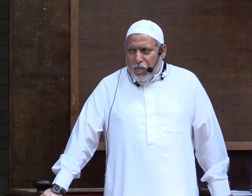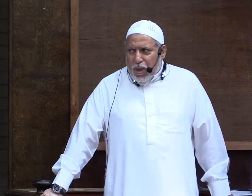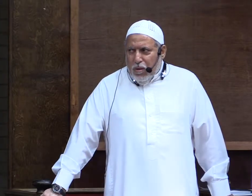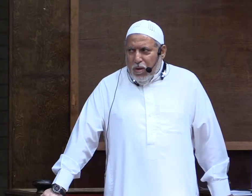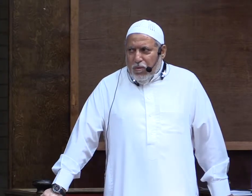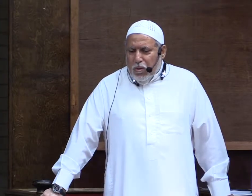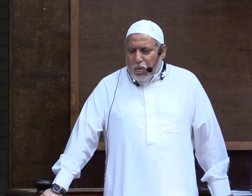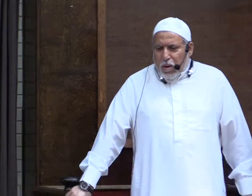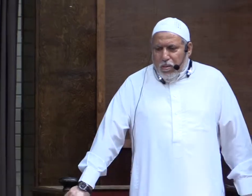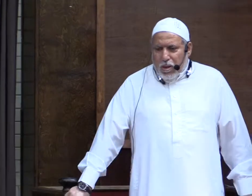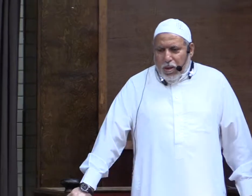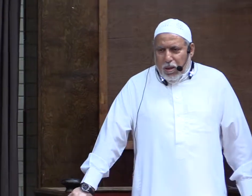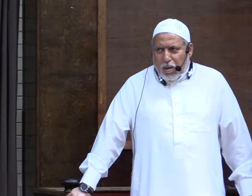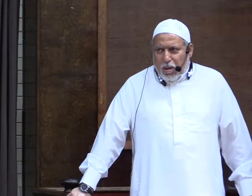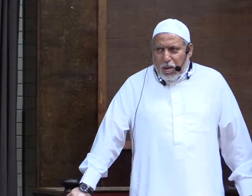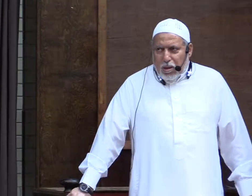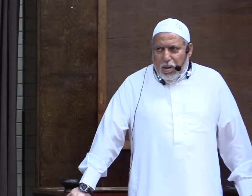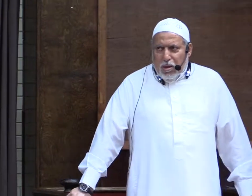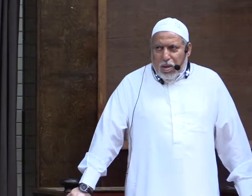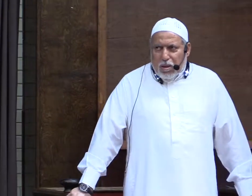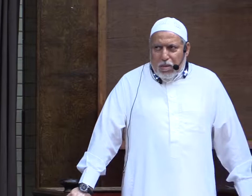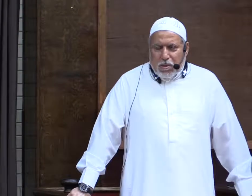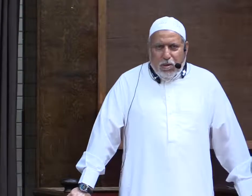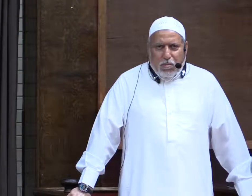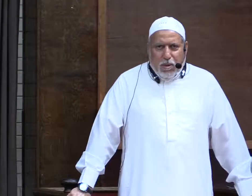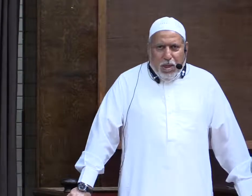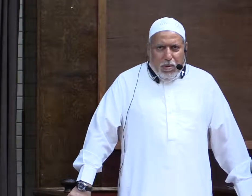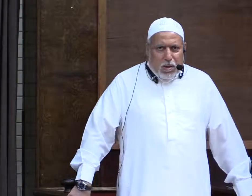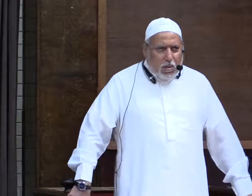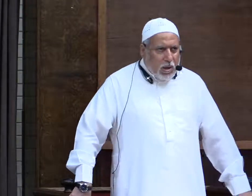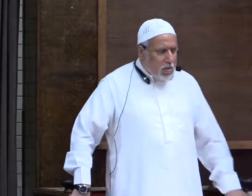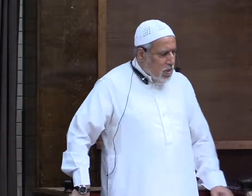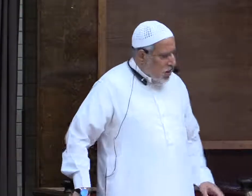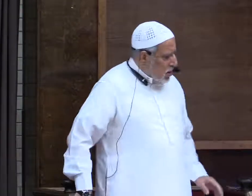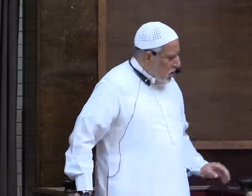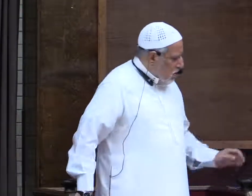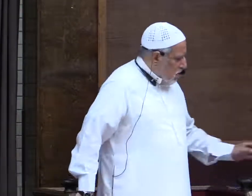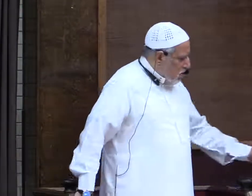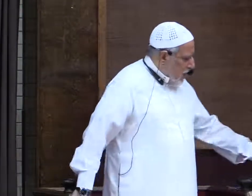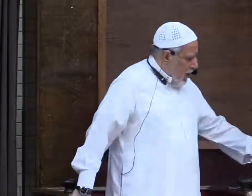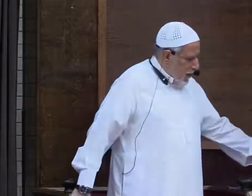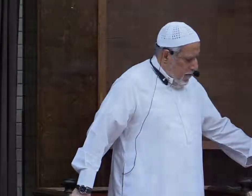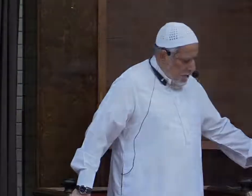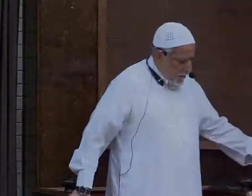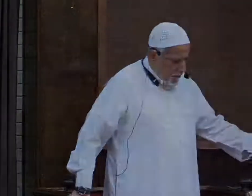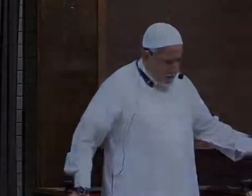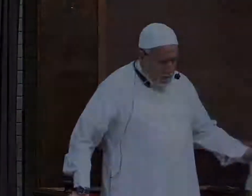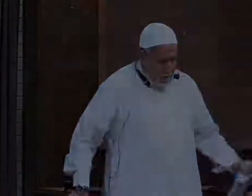أقول لكم، وأفوض أمري إلى الله، إن الله بصير بالعباد. وأقم الصلاة.